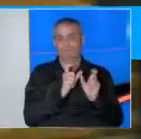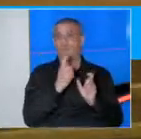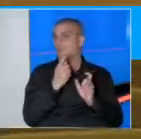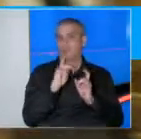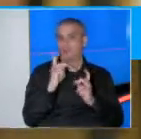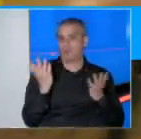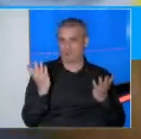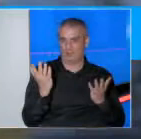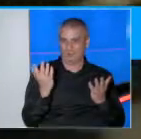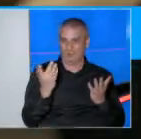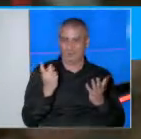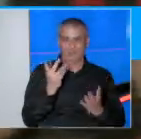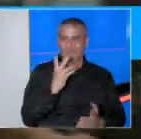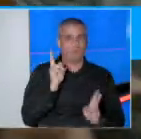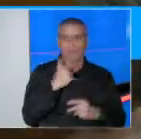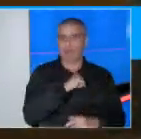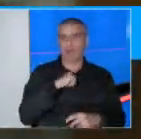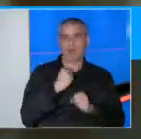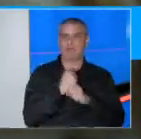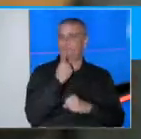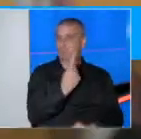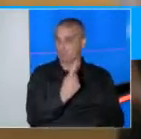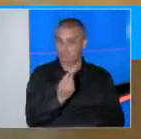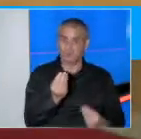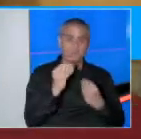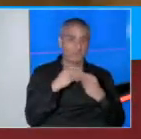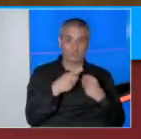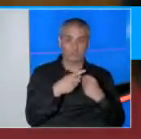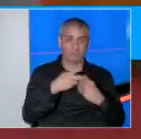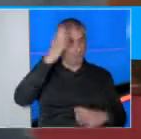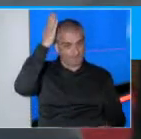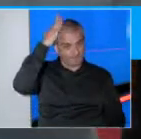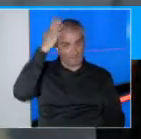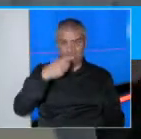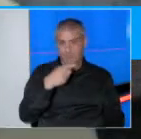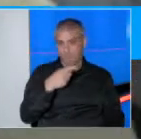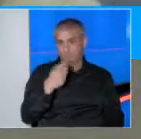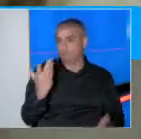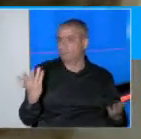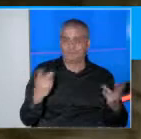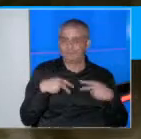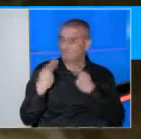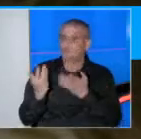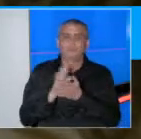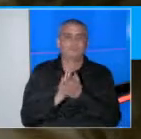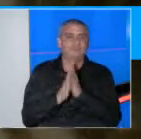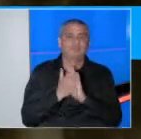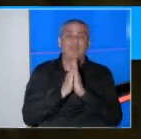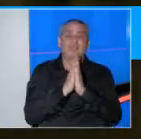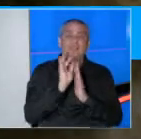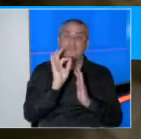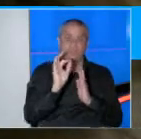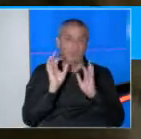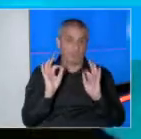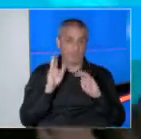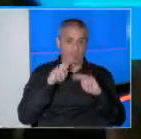ככה שלא באמת היה עצמאי לעשות מה שהוא רוצה. בנוסף לזה, בנט, שוב, כמו שאמרנו, אין לו לאן לחזור למעשה, והתקווה שלו,